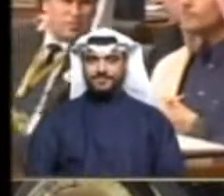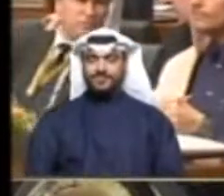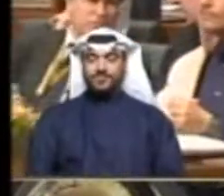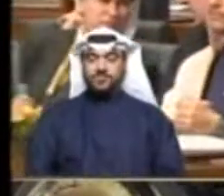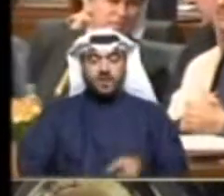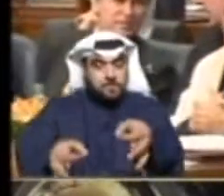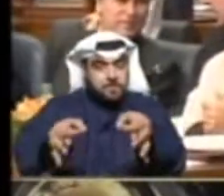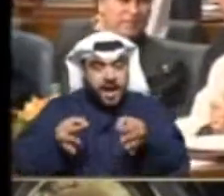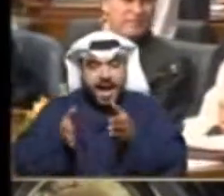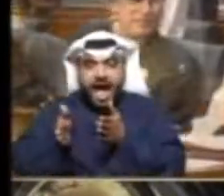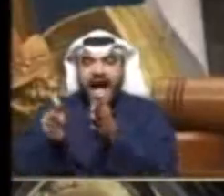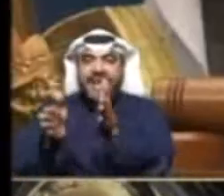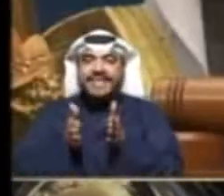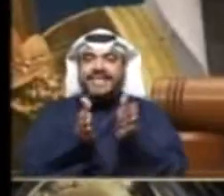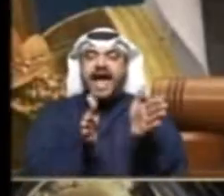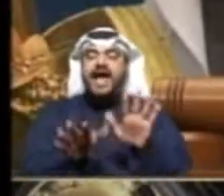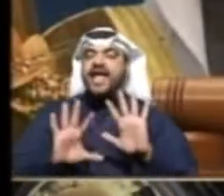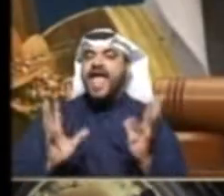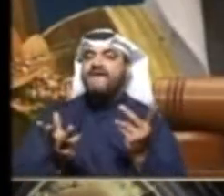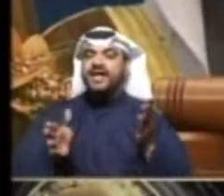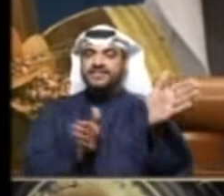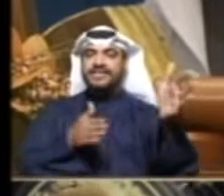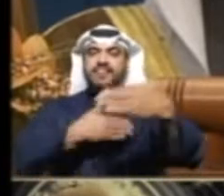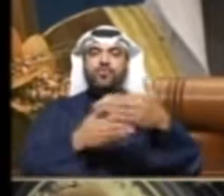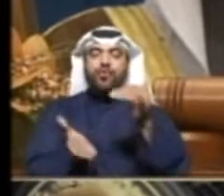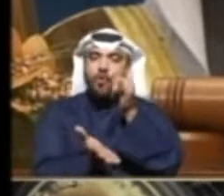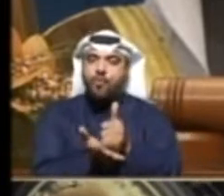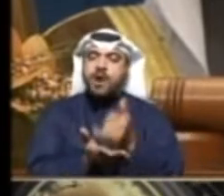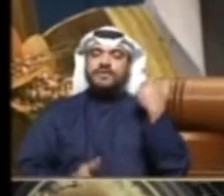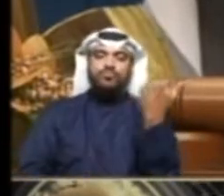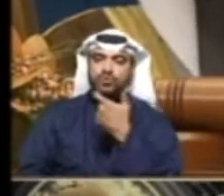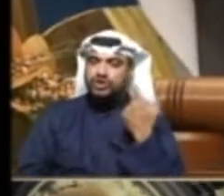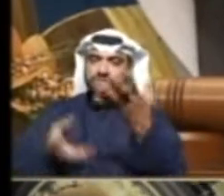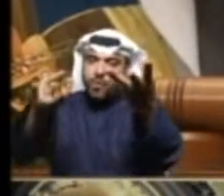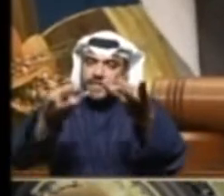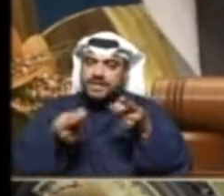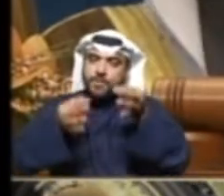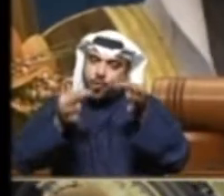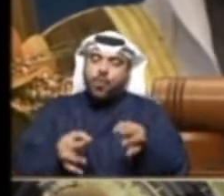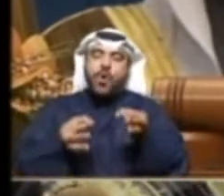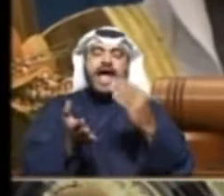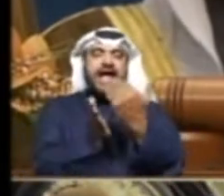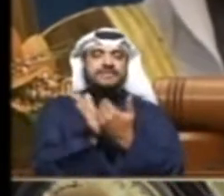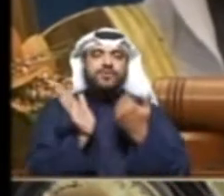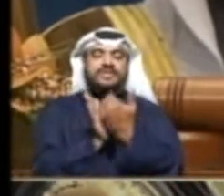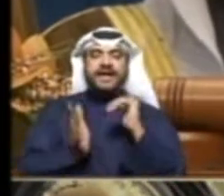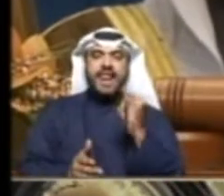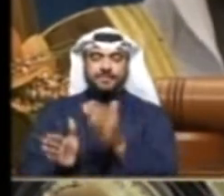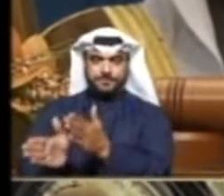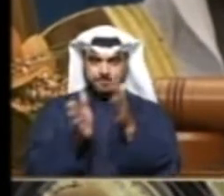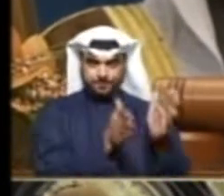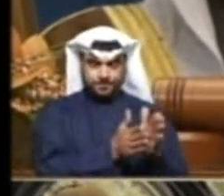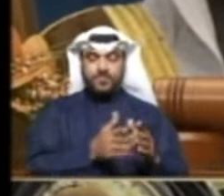وفق آليات الصندوق الكويتي للتنمية الاقتصادية العربية، ومليار